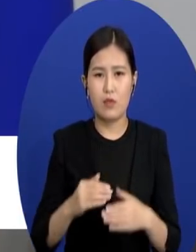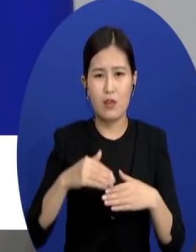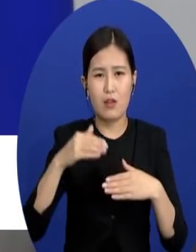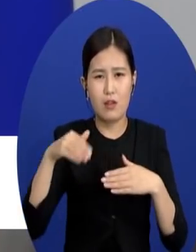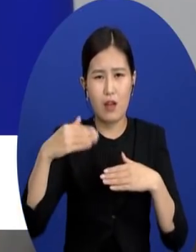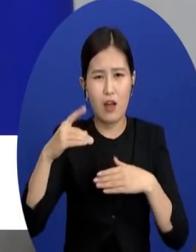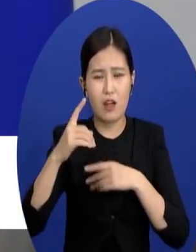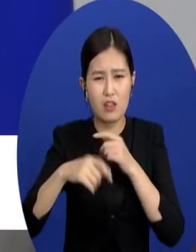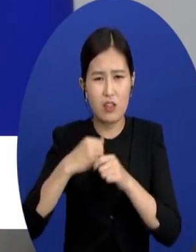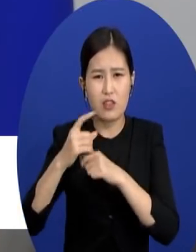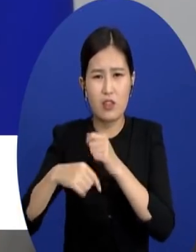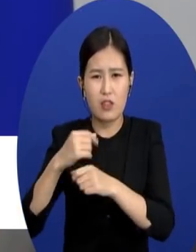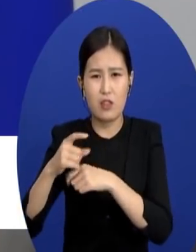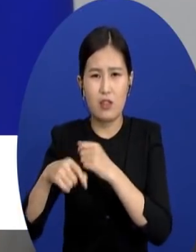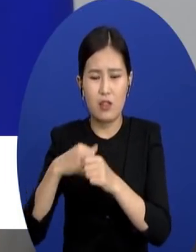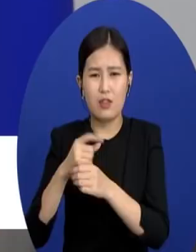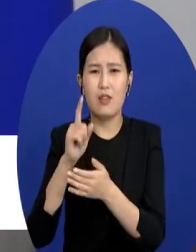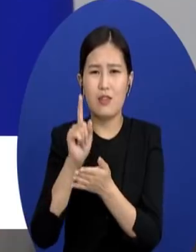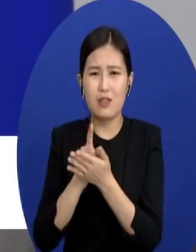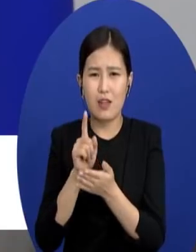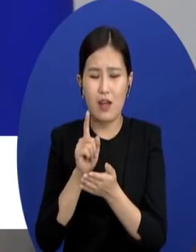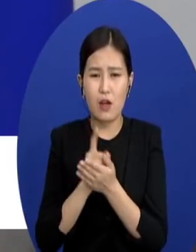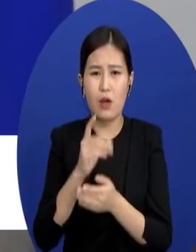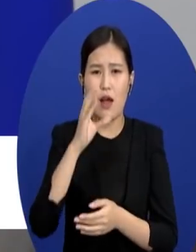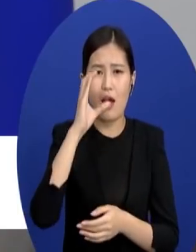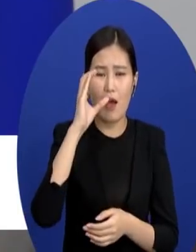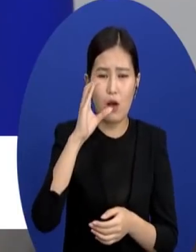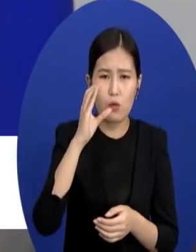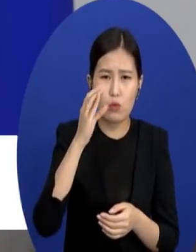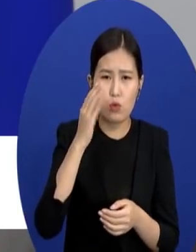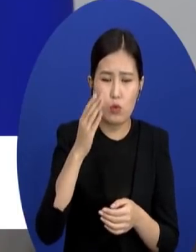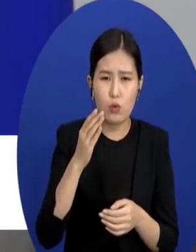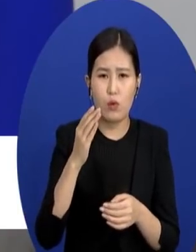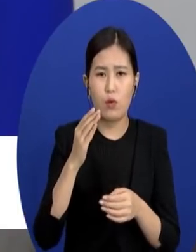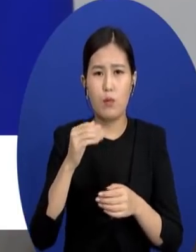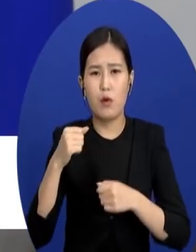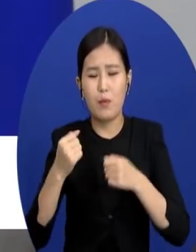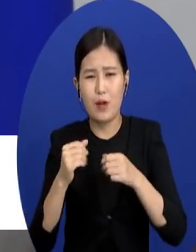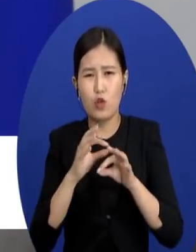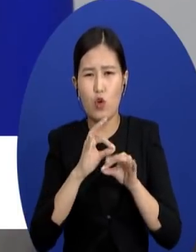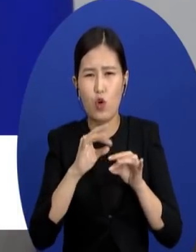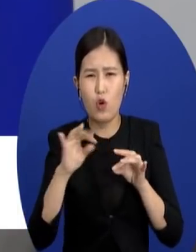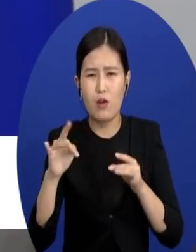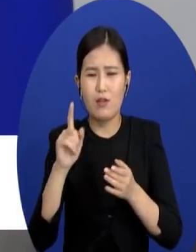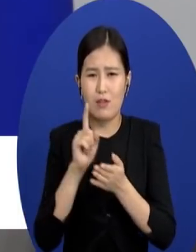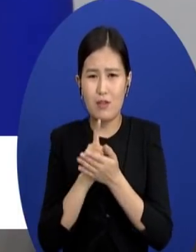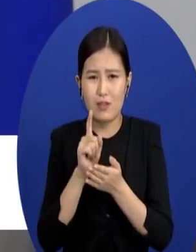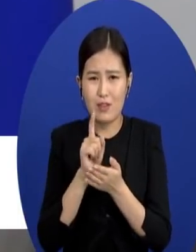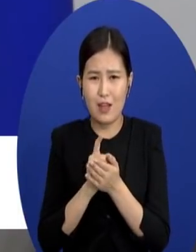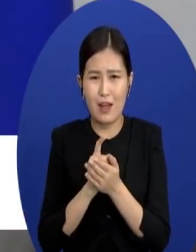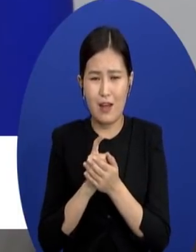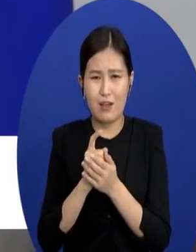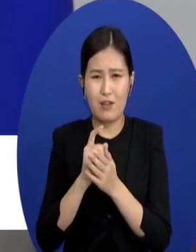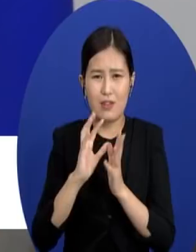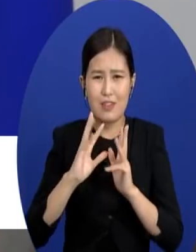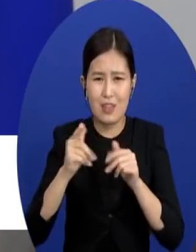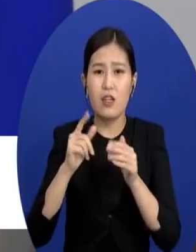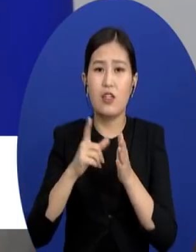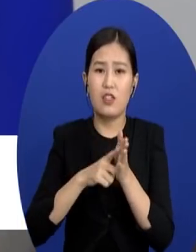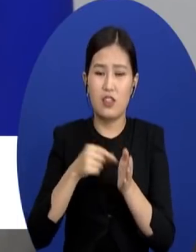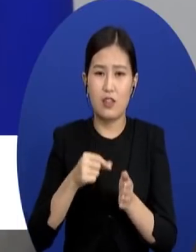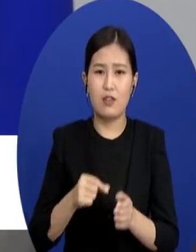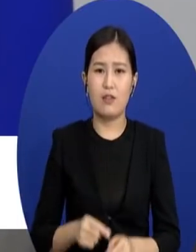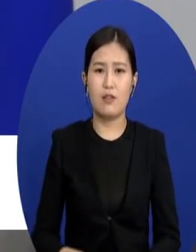хугацаанд бид гарцаагүй нийтийн тээврийн төрөл бүрийн үйлчилгээний аль нэгийг сонгож иргэдтэй одоо нийтийн тээврийн үйлчлэгийг сайжруулах шаардлагатай. Үүн